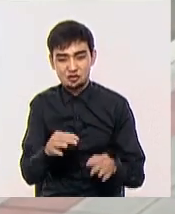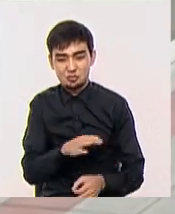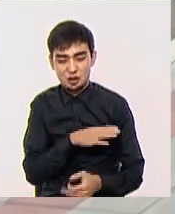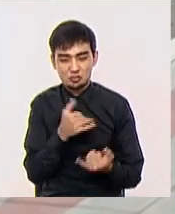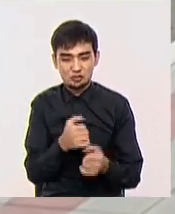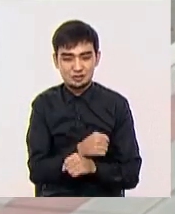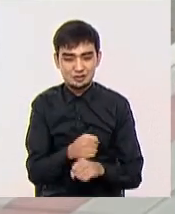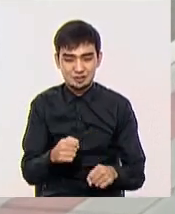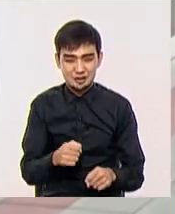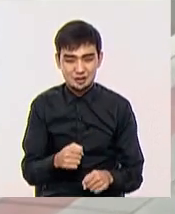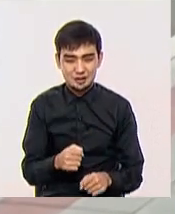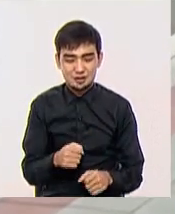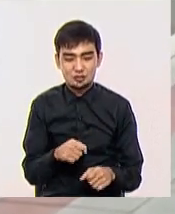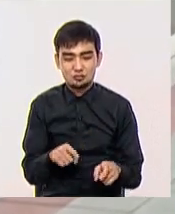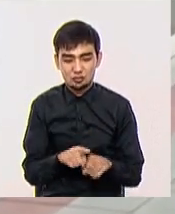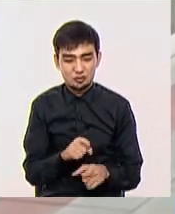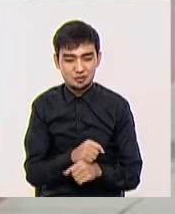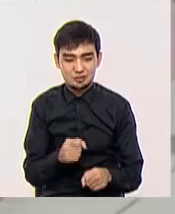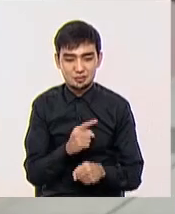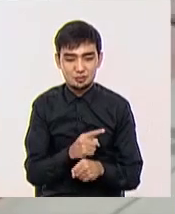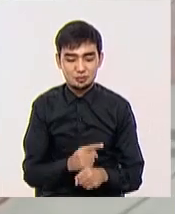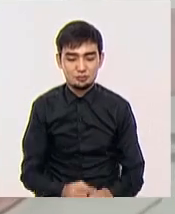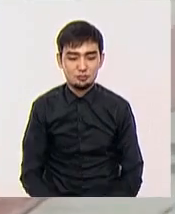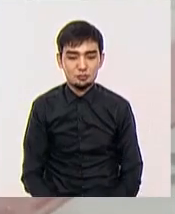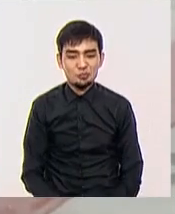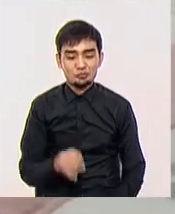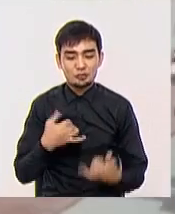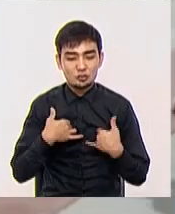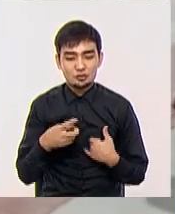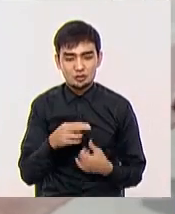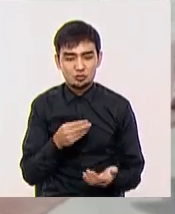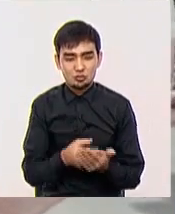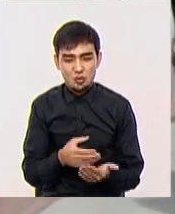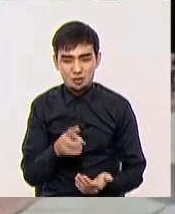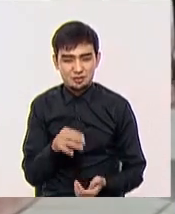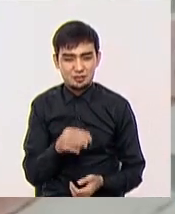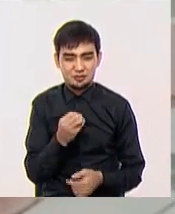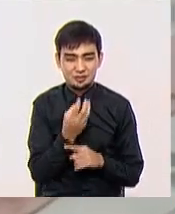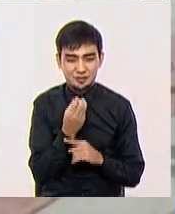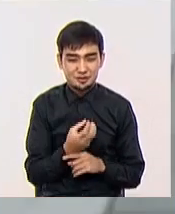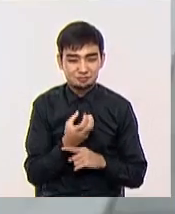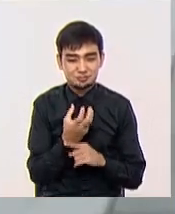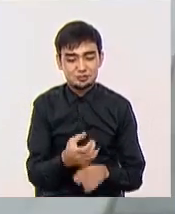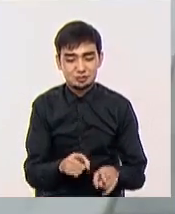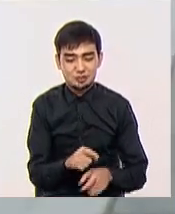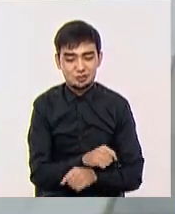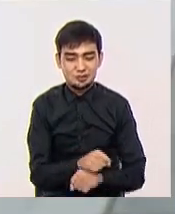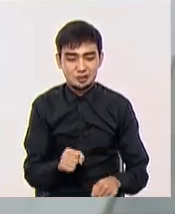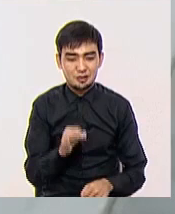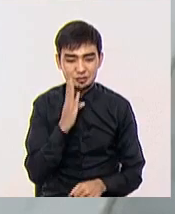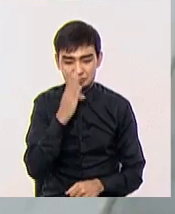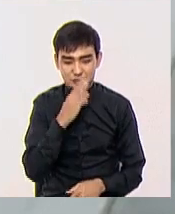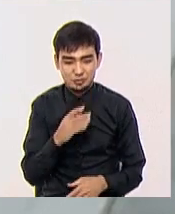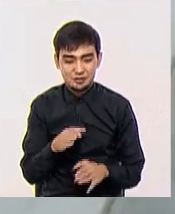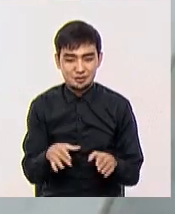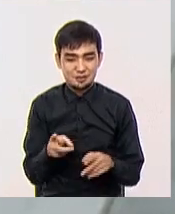етілсе, қазір оған да тыйым салынған. Тіпті ұстаздарға қымбат гүл беруге де болмайды. Алайда ата-аналар